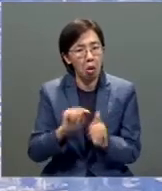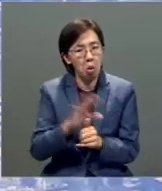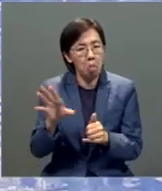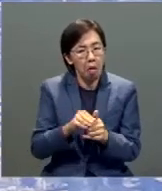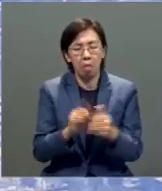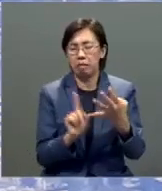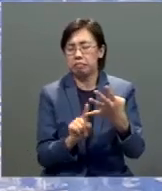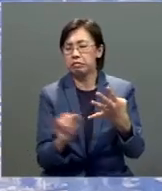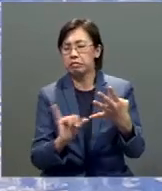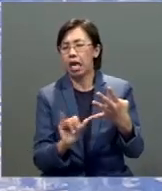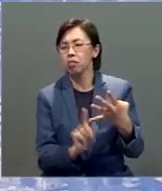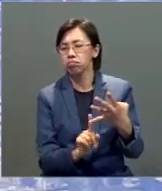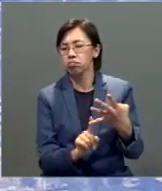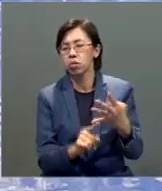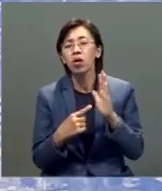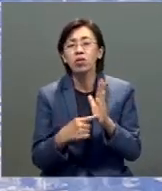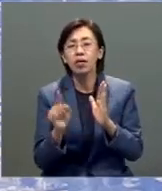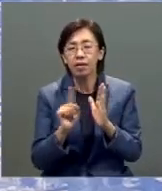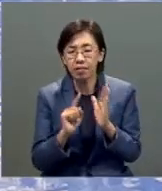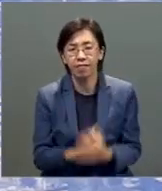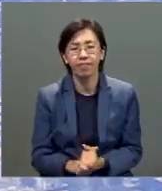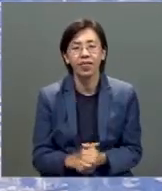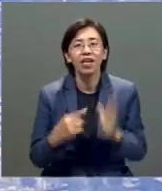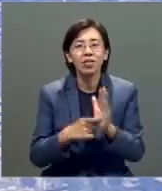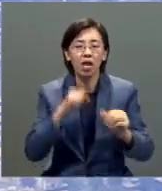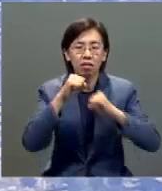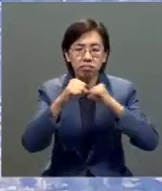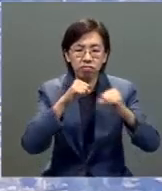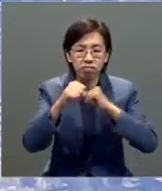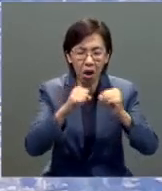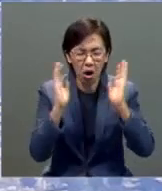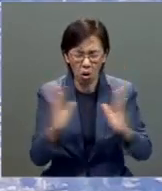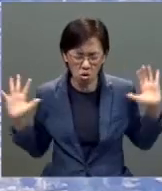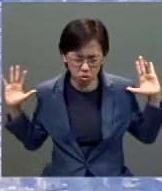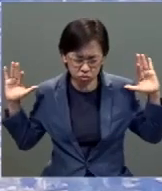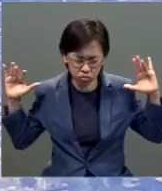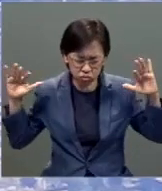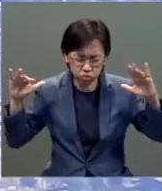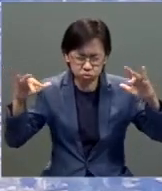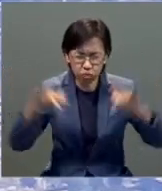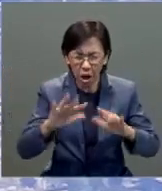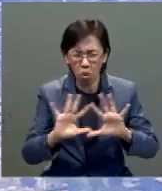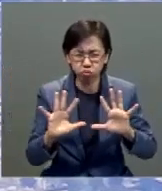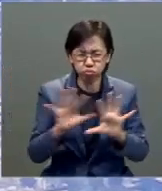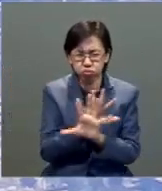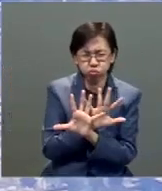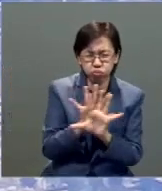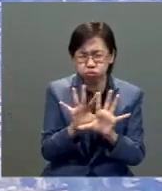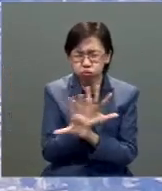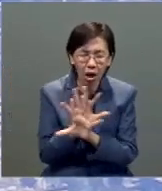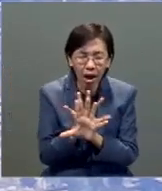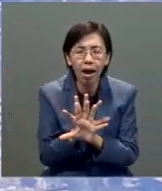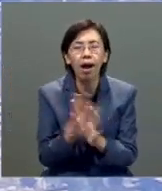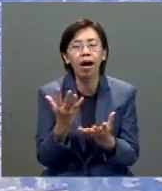ให้เปิดก็คืออย่างกรณีของทางที่เป็นสนามมวยที่มีคนแออัดจำนวนมากนะครับแล้วก็มีความเสี่ยงสูงๆหรือสถาน